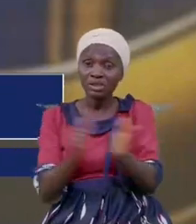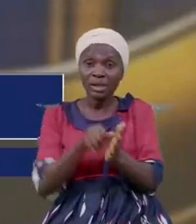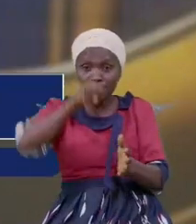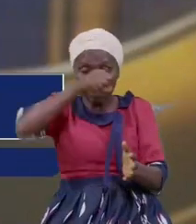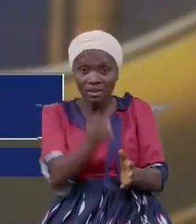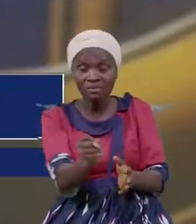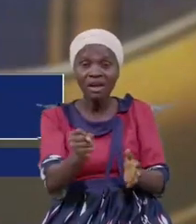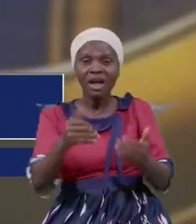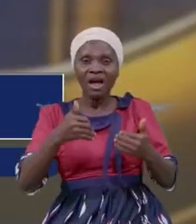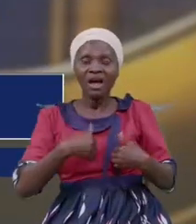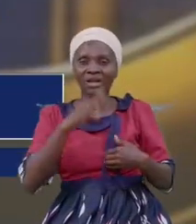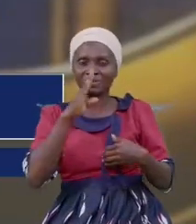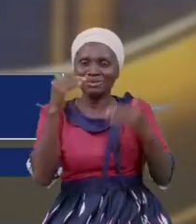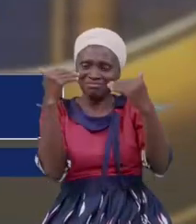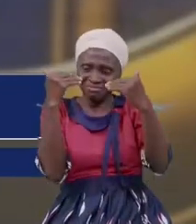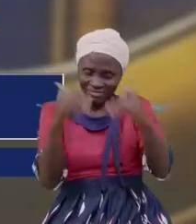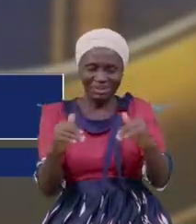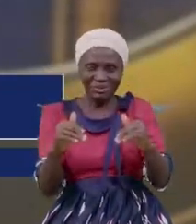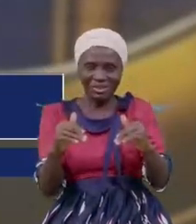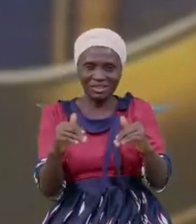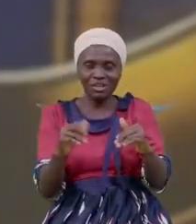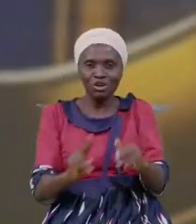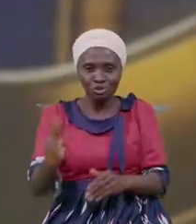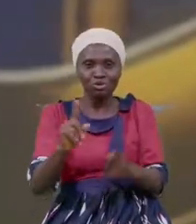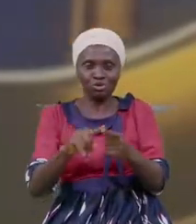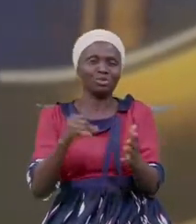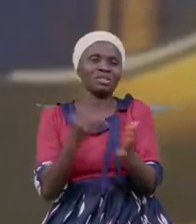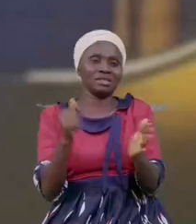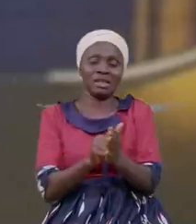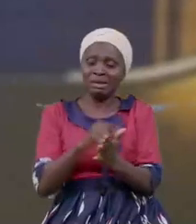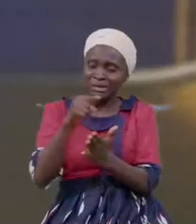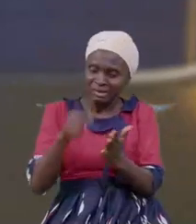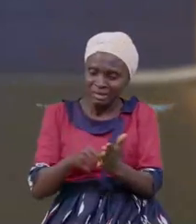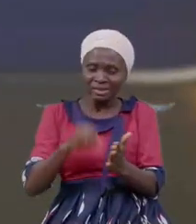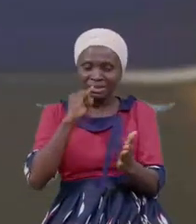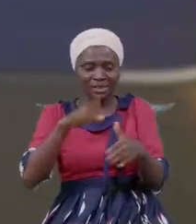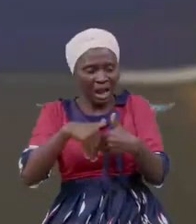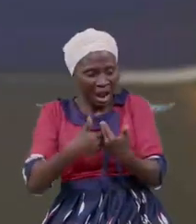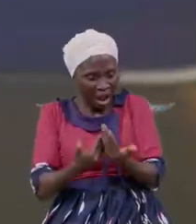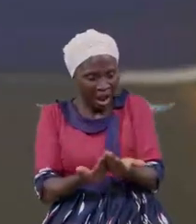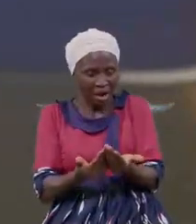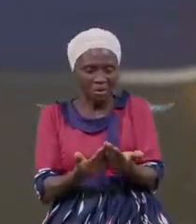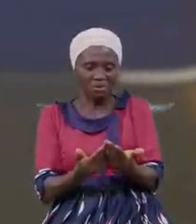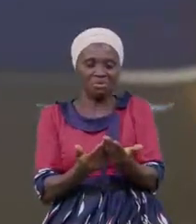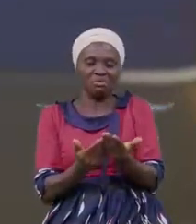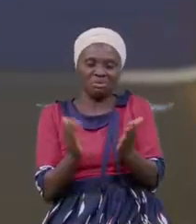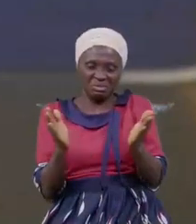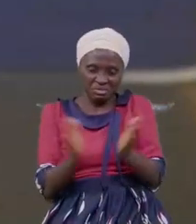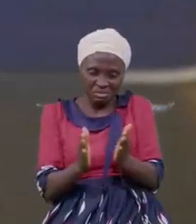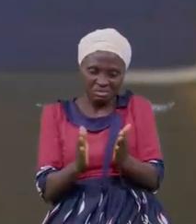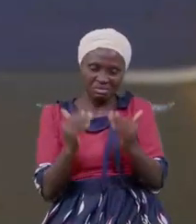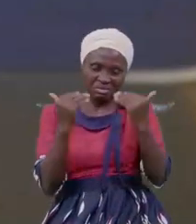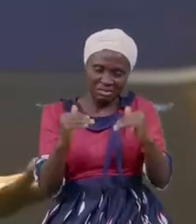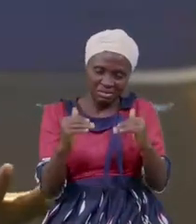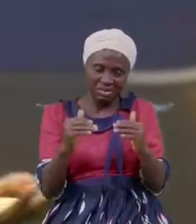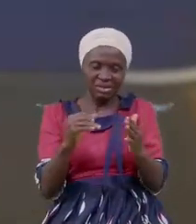voici com voici la distance que je peux parcourir et plusieurs personnes dans la vie ont été conditionnées de cette manière ce que les